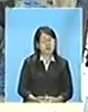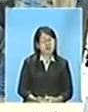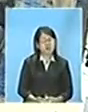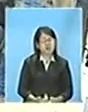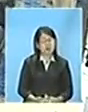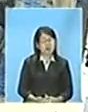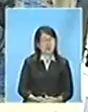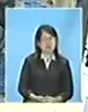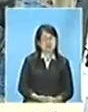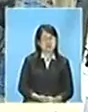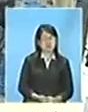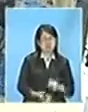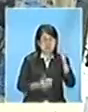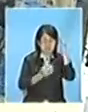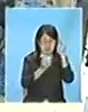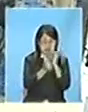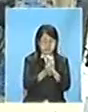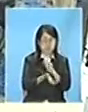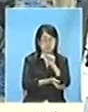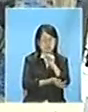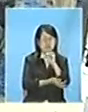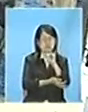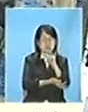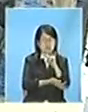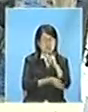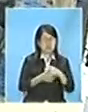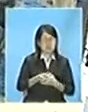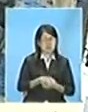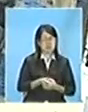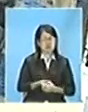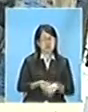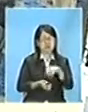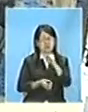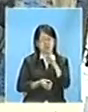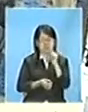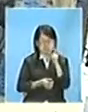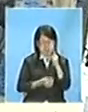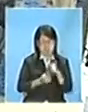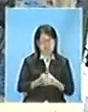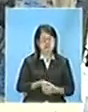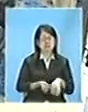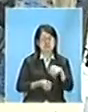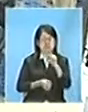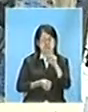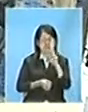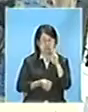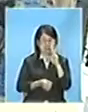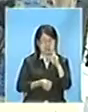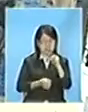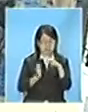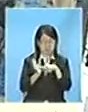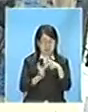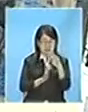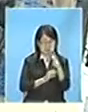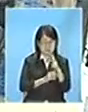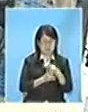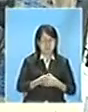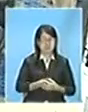พลตำรวจโทสมยศดีมากนายสมศักดิ์บุญเปลื้องนายสวัสดิ์นายสมัครชาวพาน